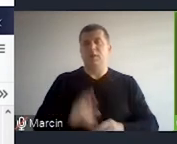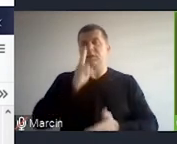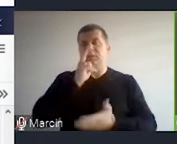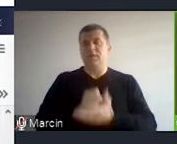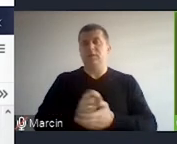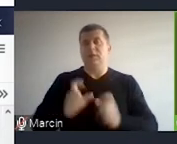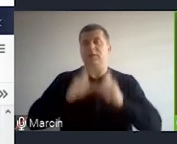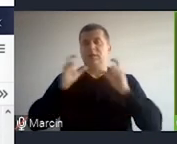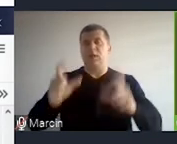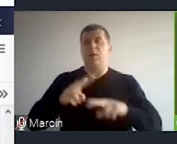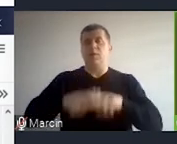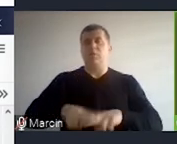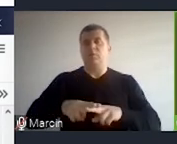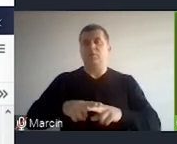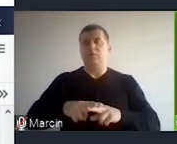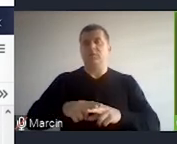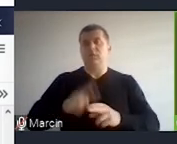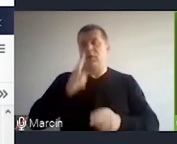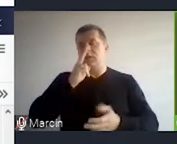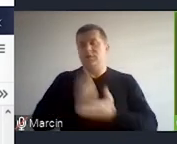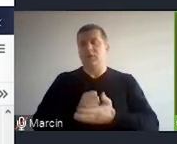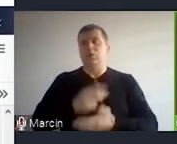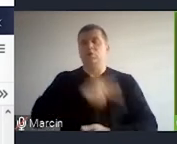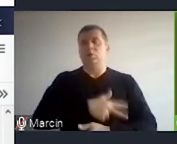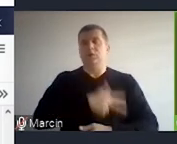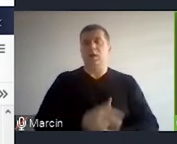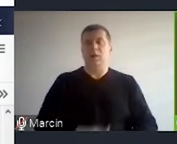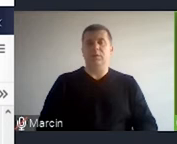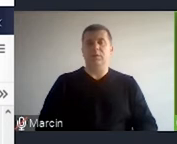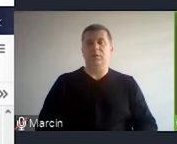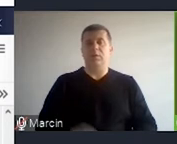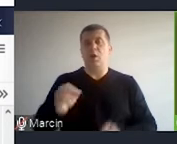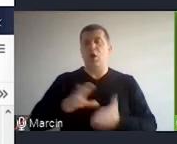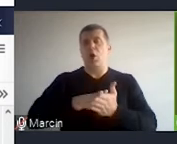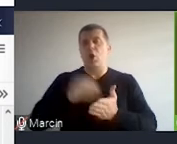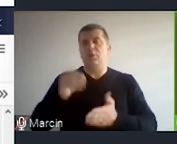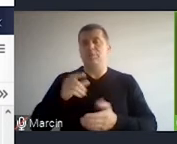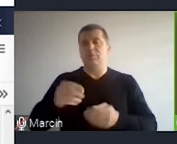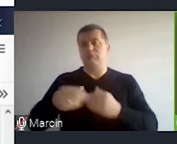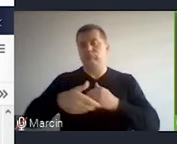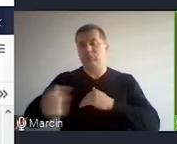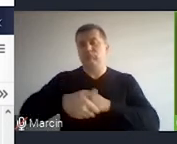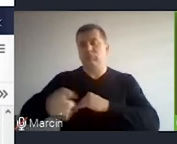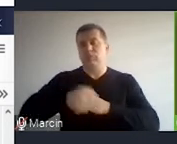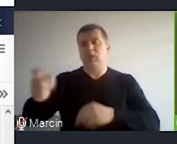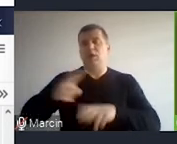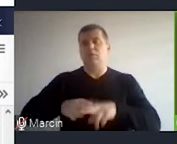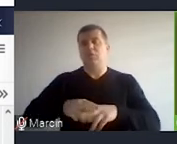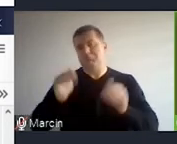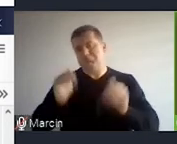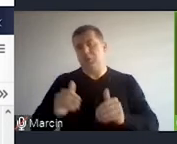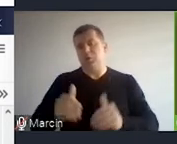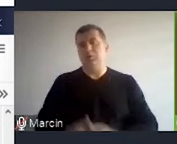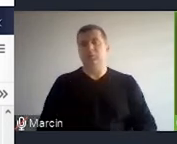Świadczenia z zakładowego funduszu świadczeń socjalnych, natomiast odpisy na ten fundusz jak najbardziej są w porządku.